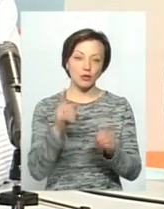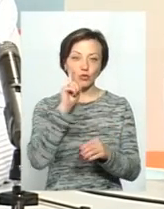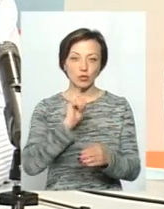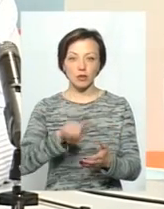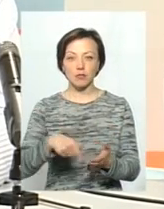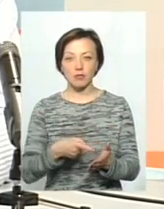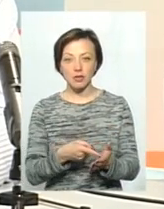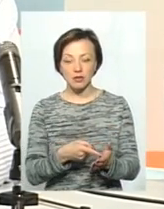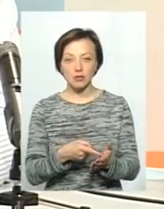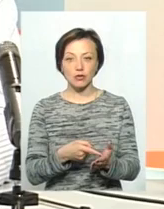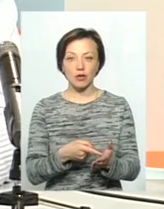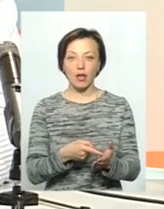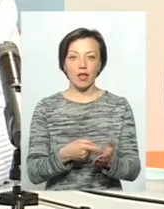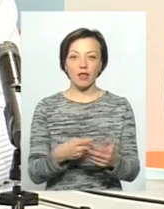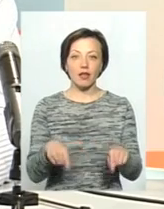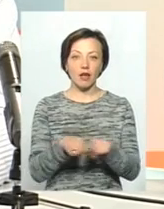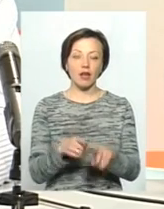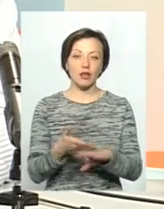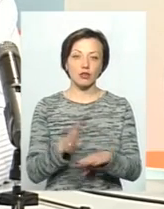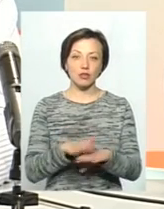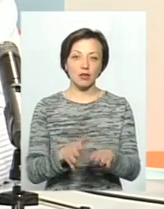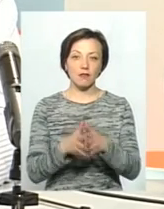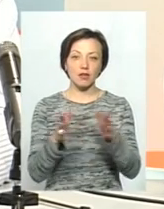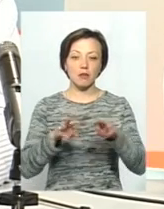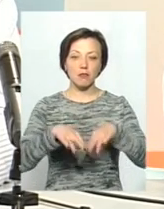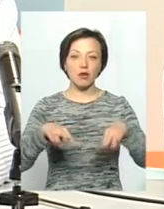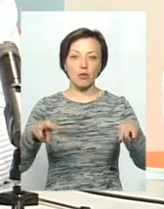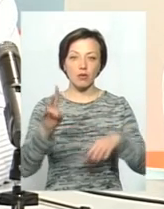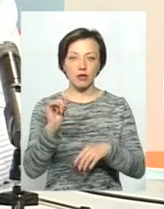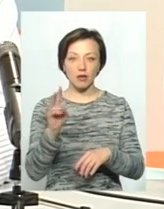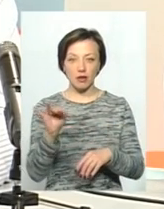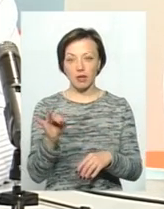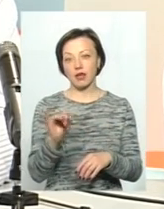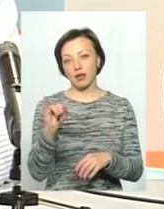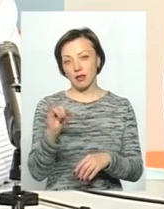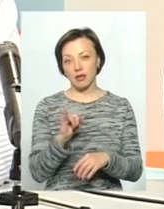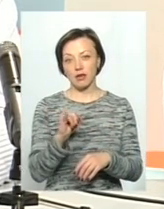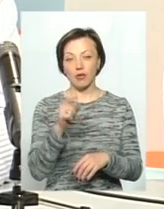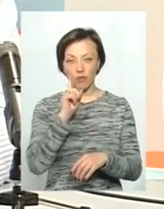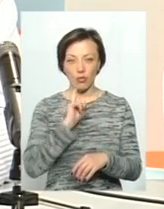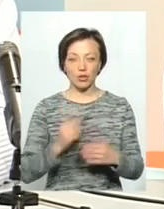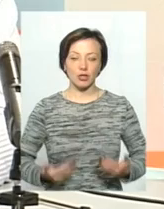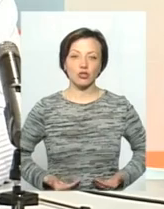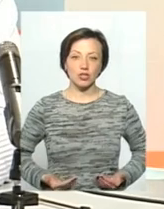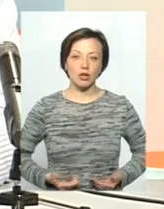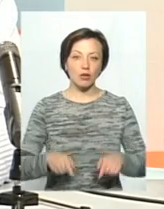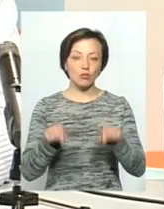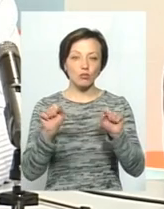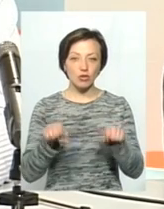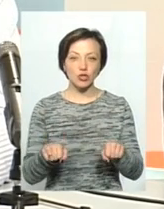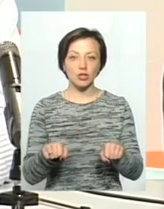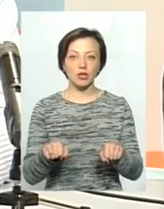яке не таке тяжке, як великі мільйонники города, і в той же час, ну, воно комфортне для життя. Що тут можна